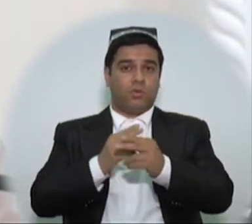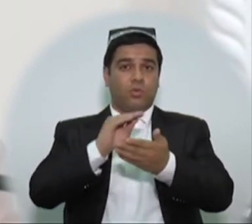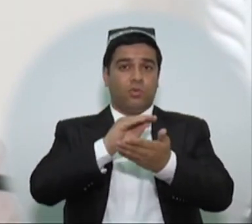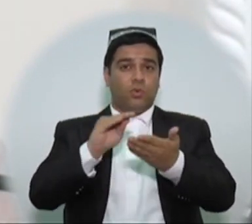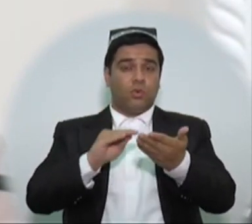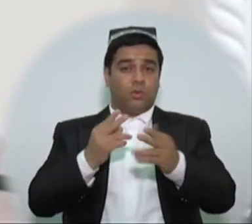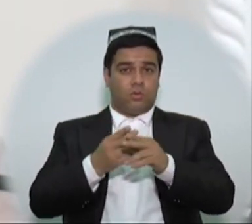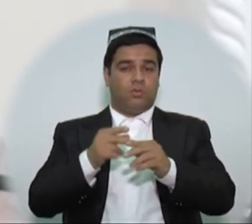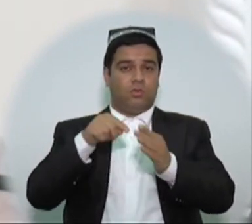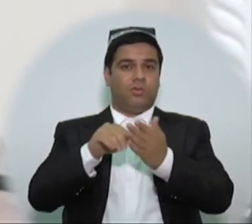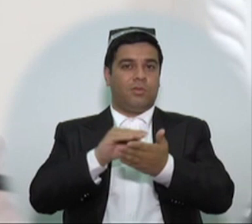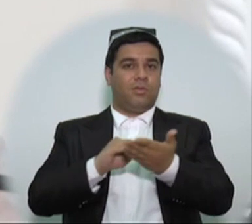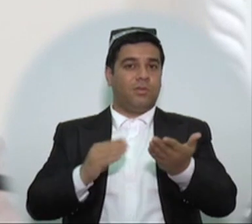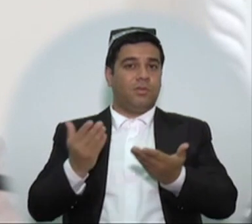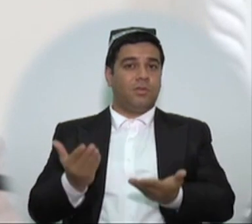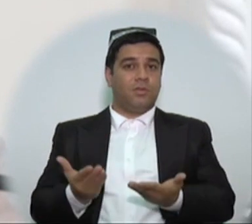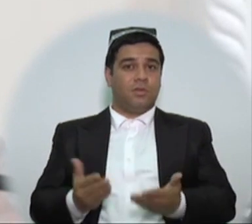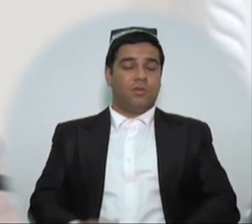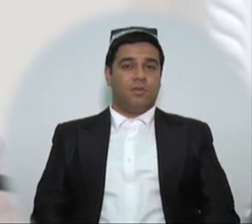yozuqlik turgan narsalar.